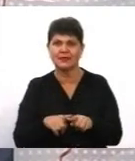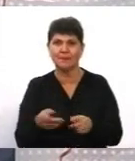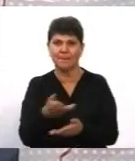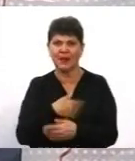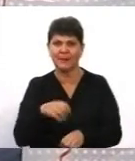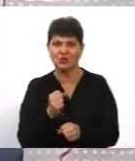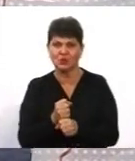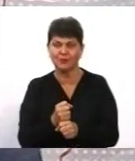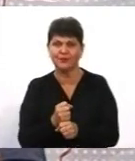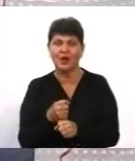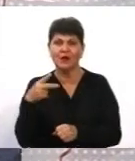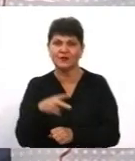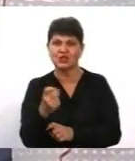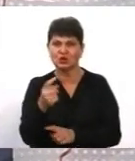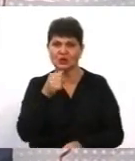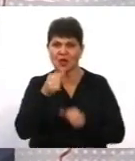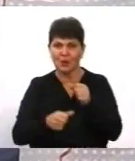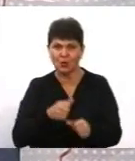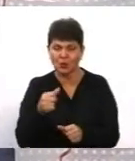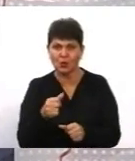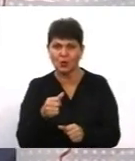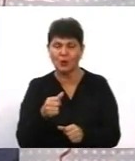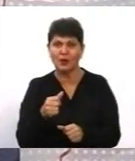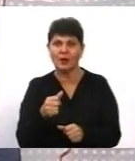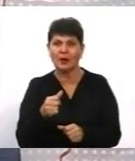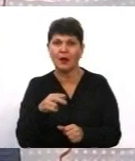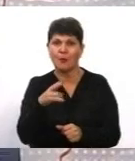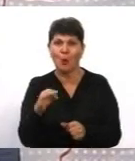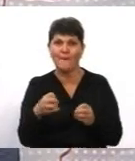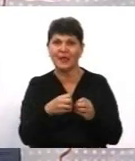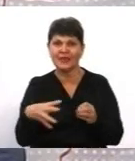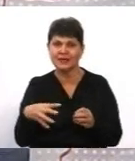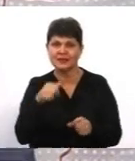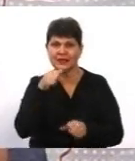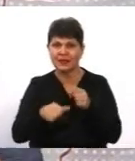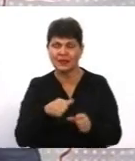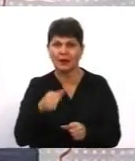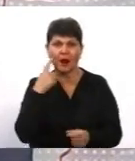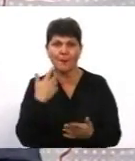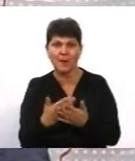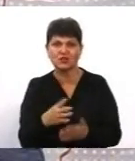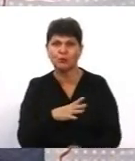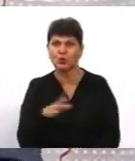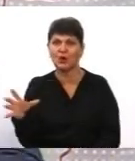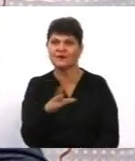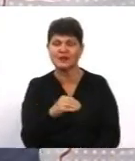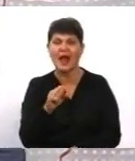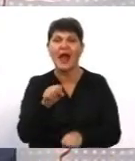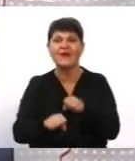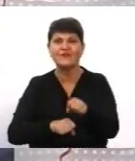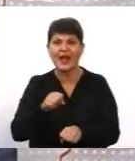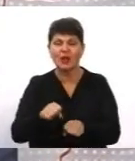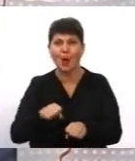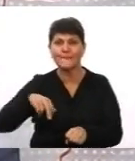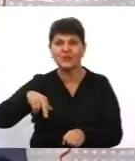нас майже, з 11-го року там по 15-й у нас були майже все велопішохідки, з 15-го